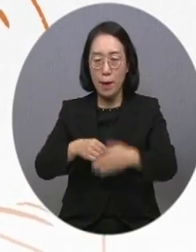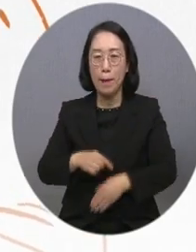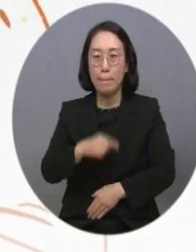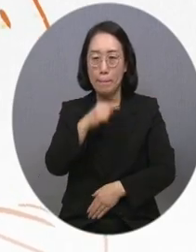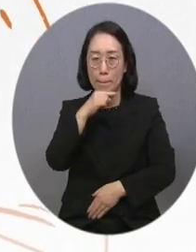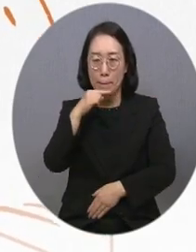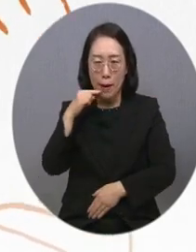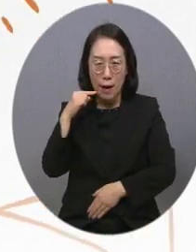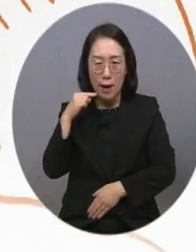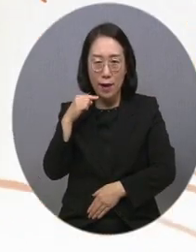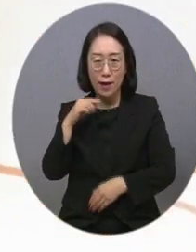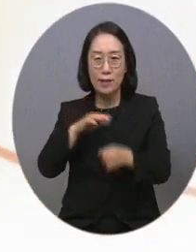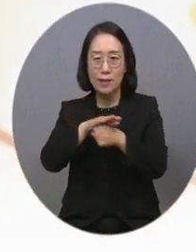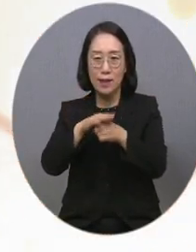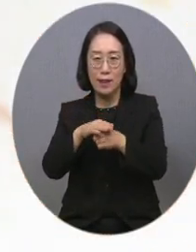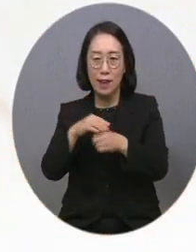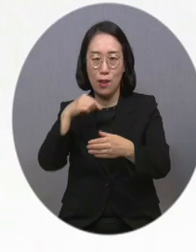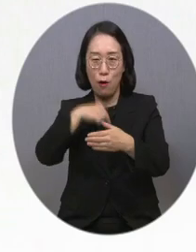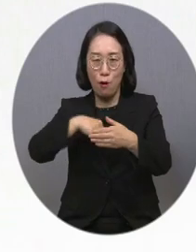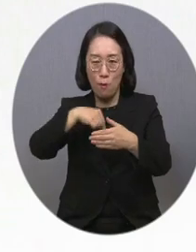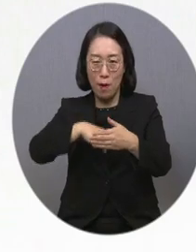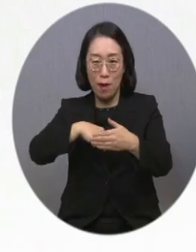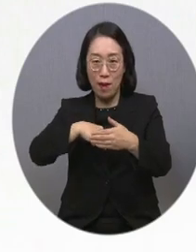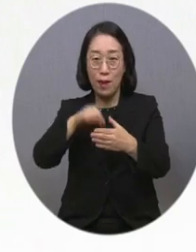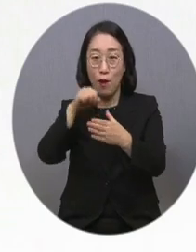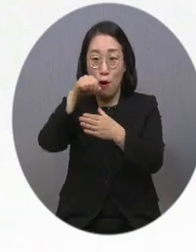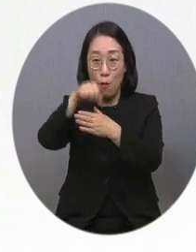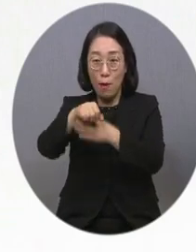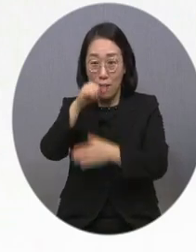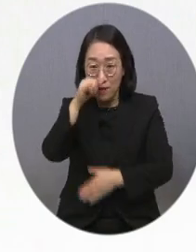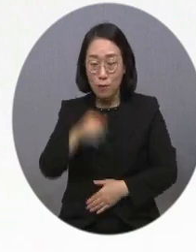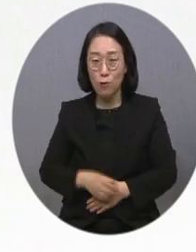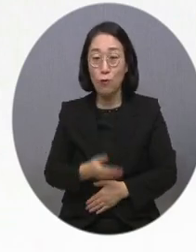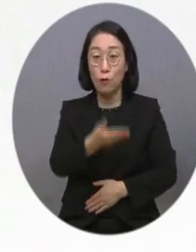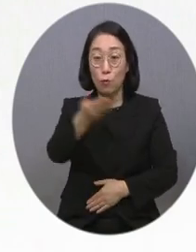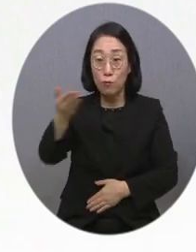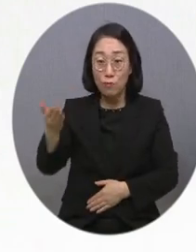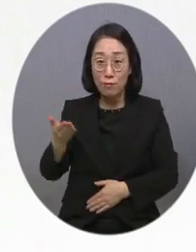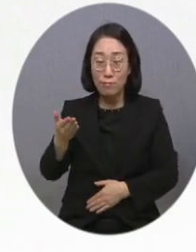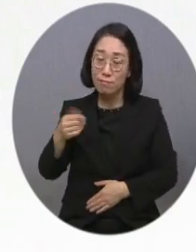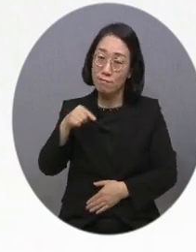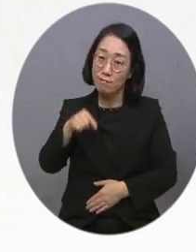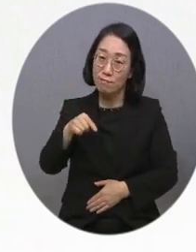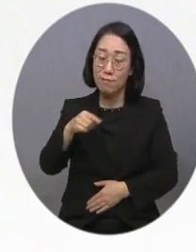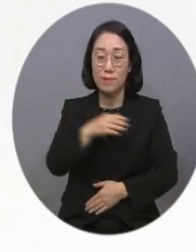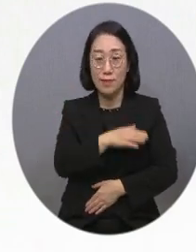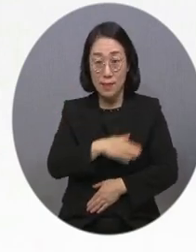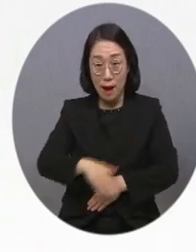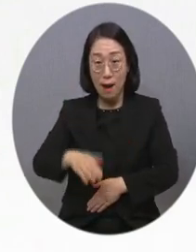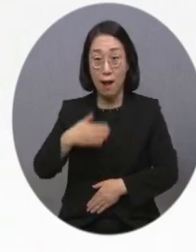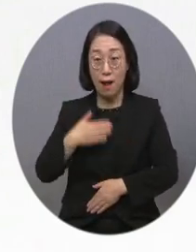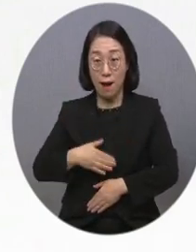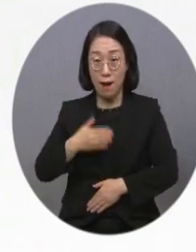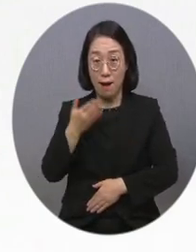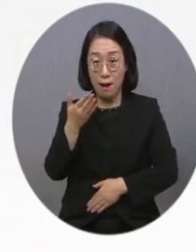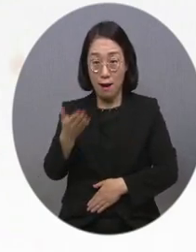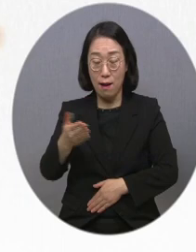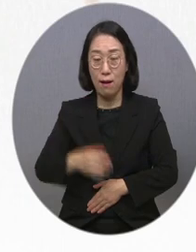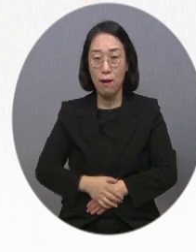사랑의 열매. 여러분은 사랑의 열매를 얼마나 알고 계신가요? 사랑의